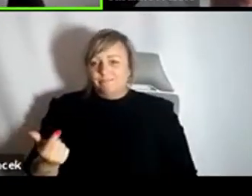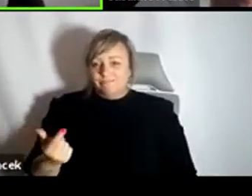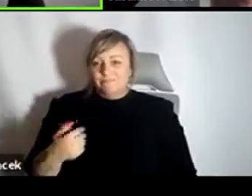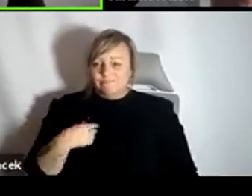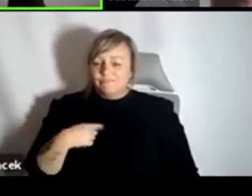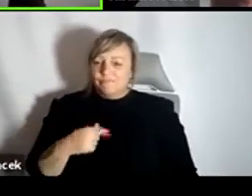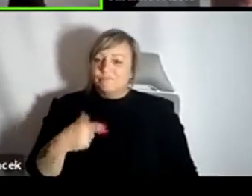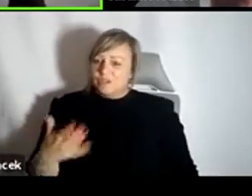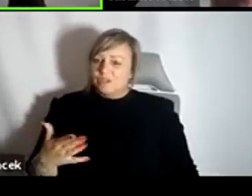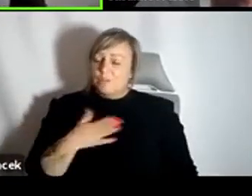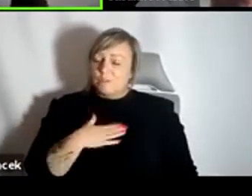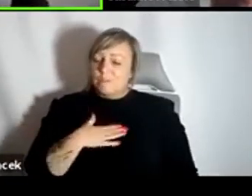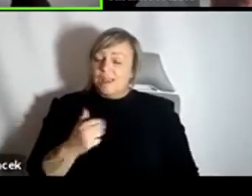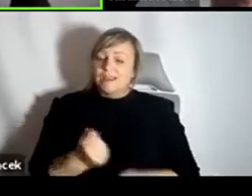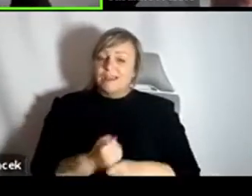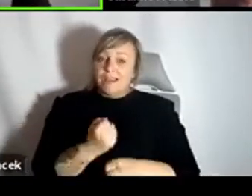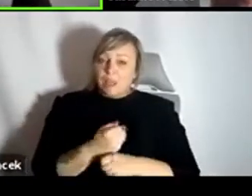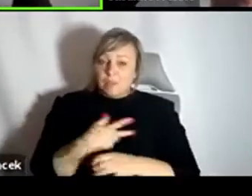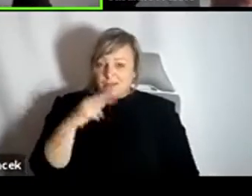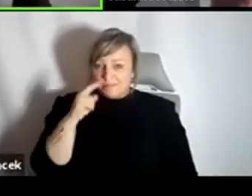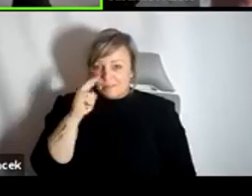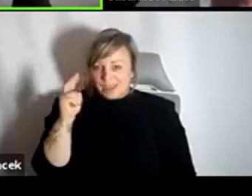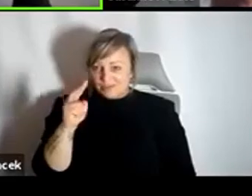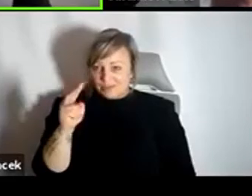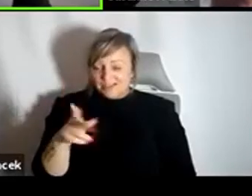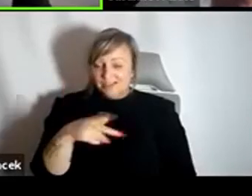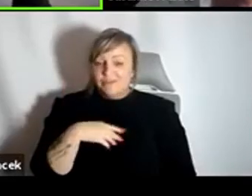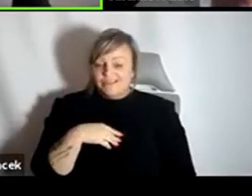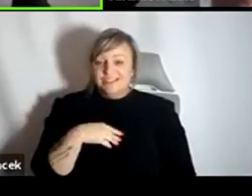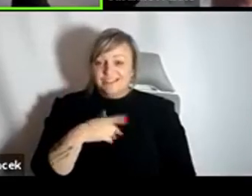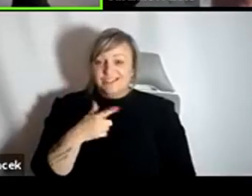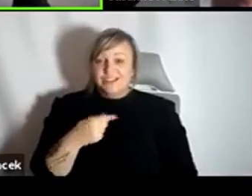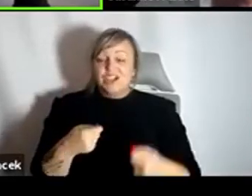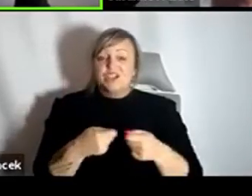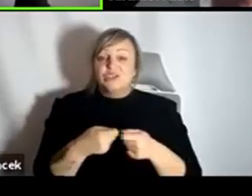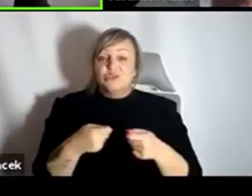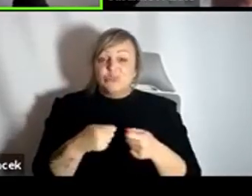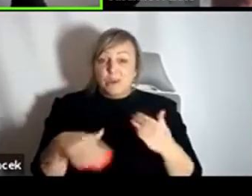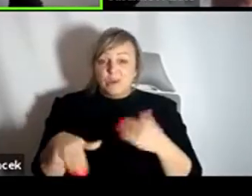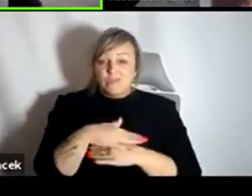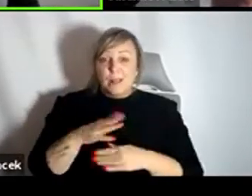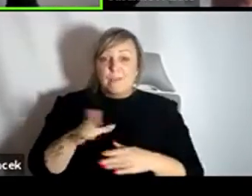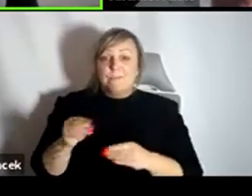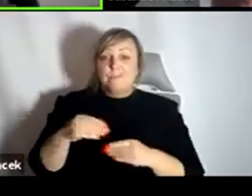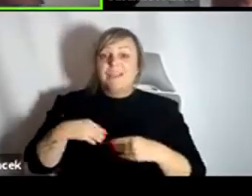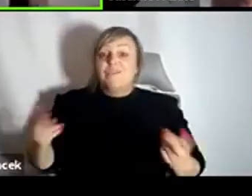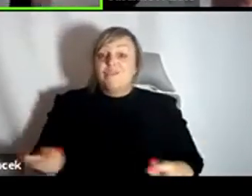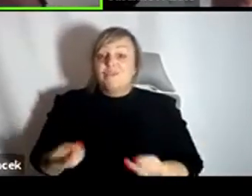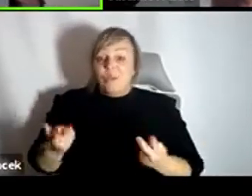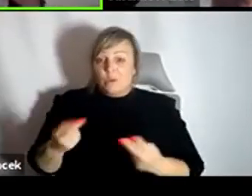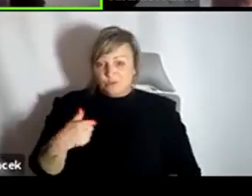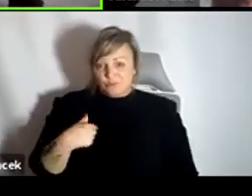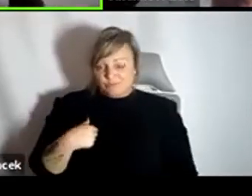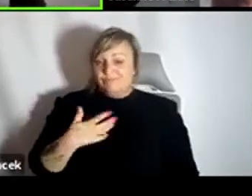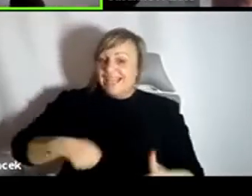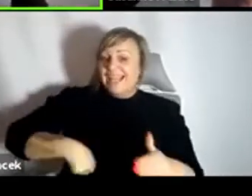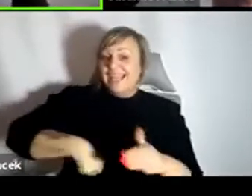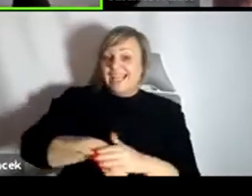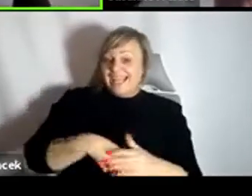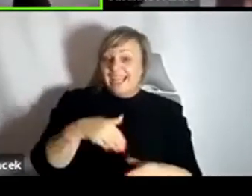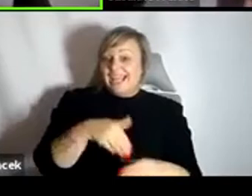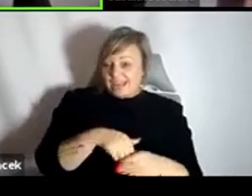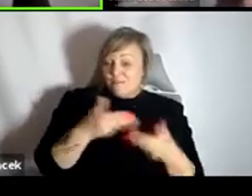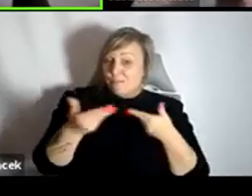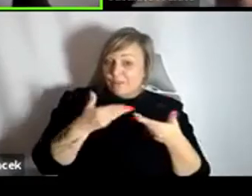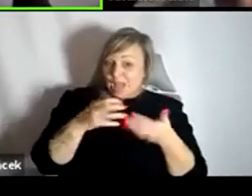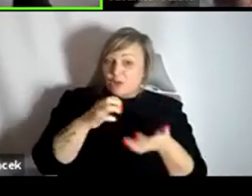meine Arbeitsperspektive im Spannungsfeld mit unseren Förderern reinbringen, weil wir werden ja gefördert von der, also mit Kick-In, mit meiner Arbeit zur